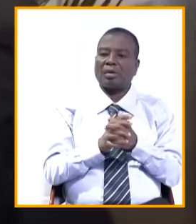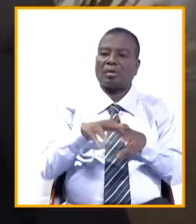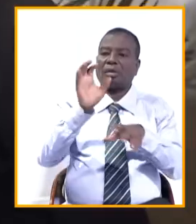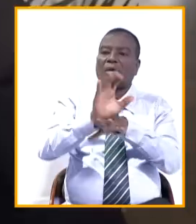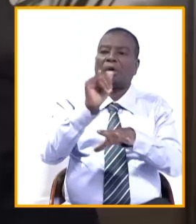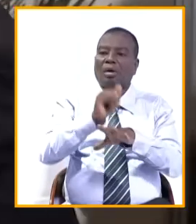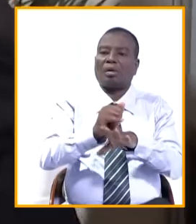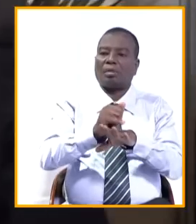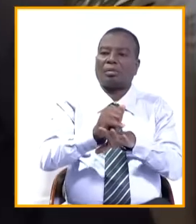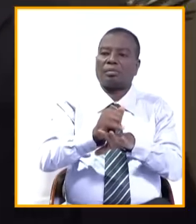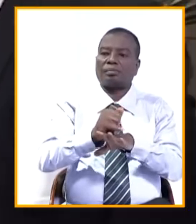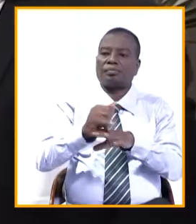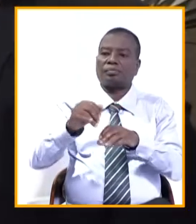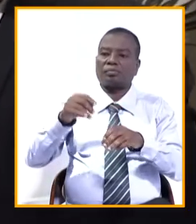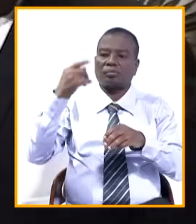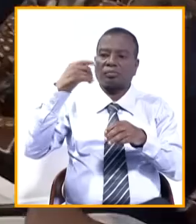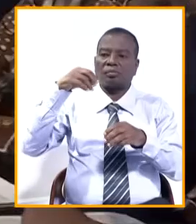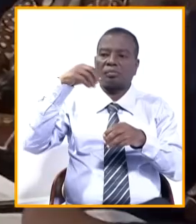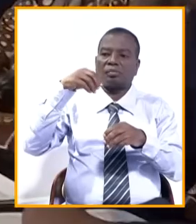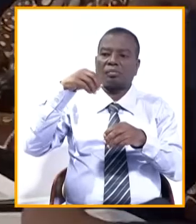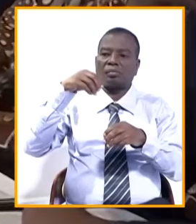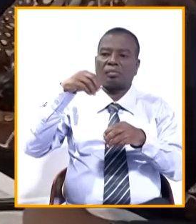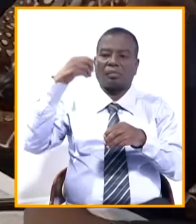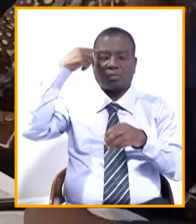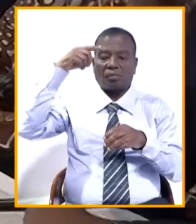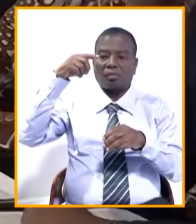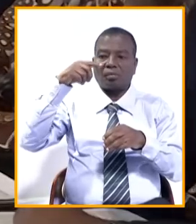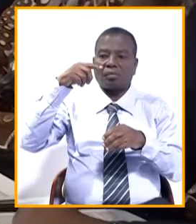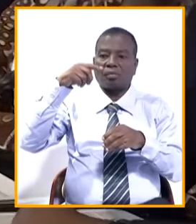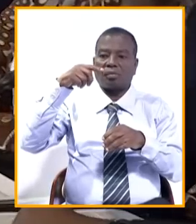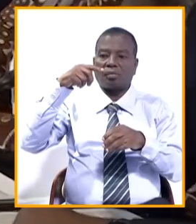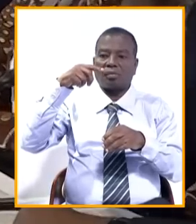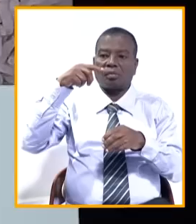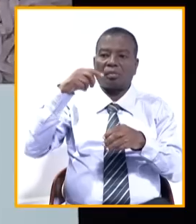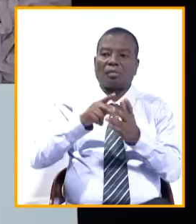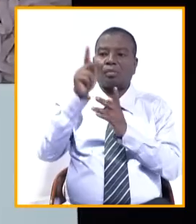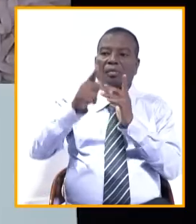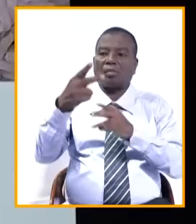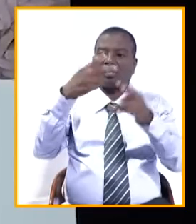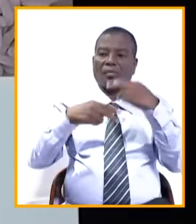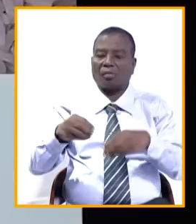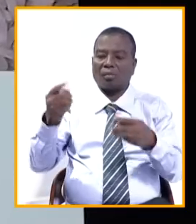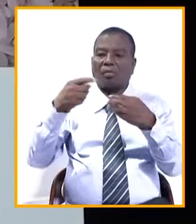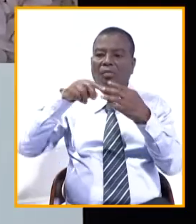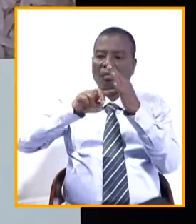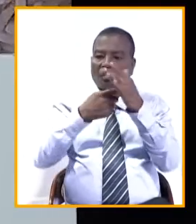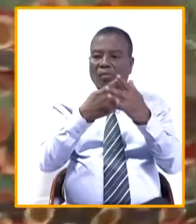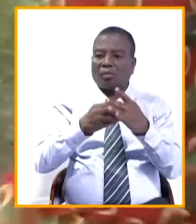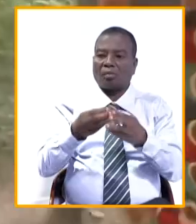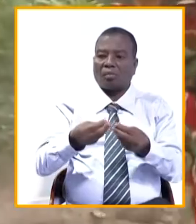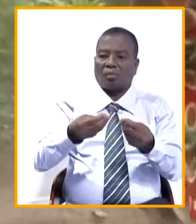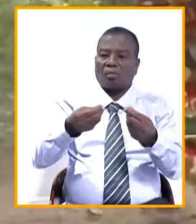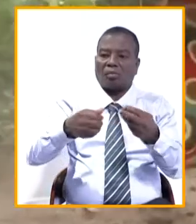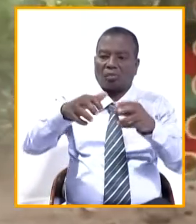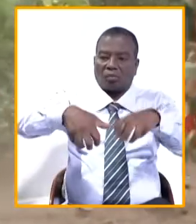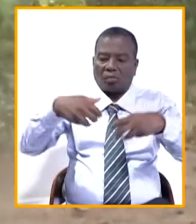Côte d'Ivoire, en pleine offensive au sommet Dakar 2 pour le financement de son programme PACTE, un programme qui viendra doubler la productivité agricole tout en